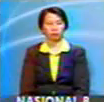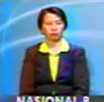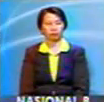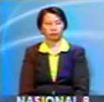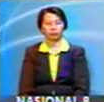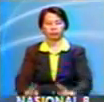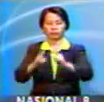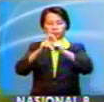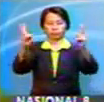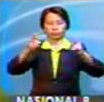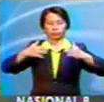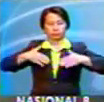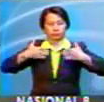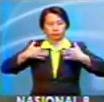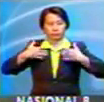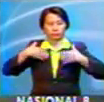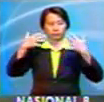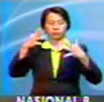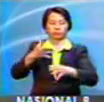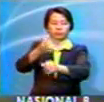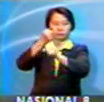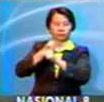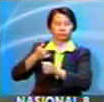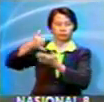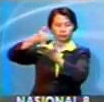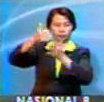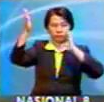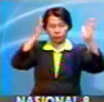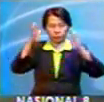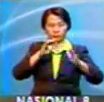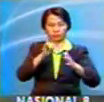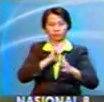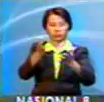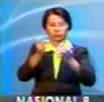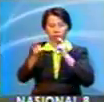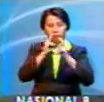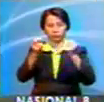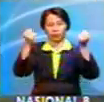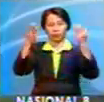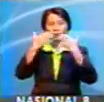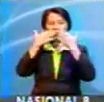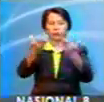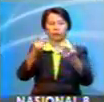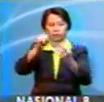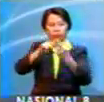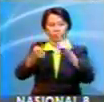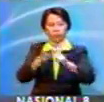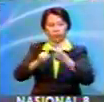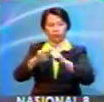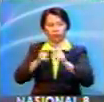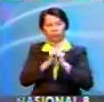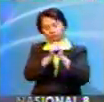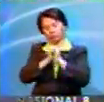Sangat gembira kita berjaya mengekalkan Piala Malaysia untuk pasukan Pahang, dan saya nak ucapkan jutaan terima kasih kepada rakan-rakan yang